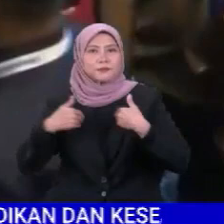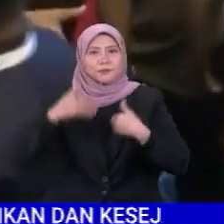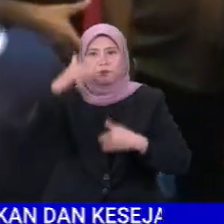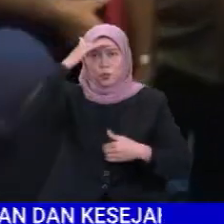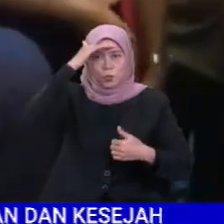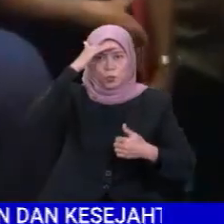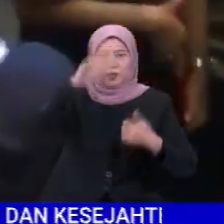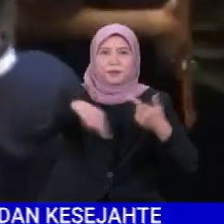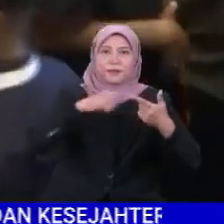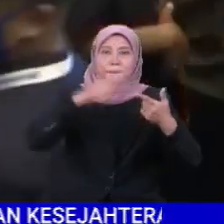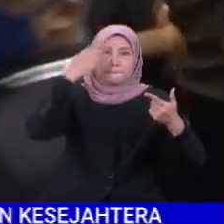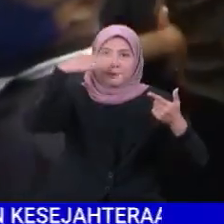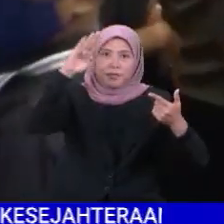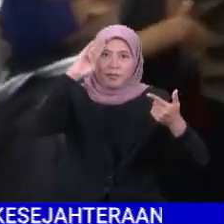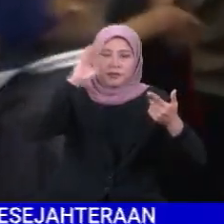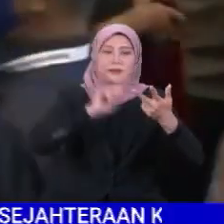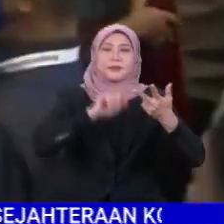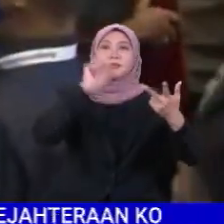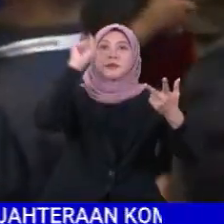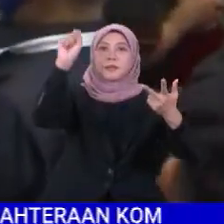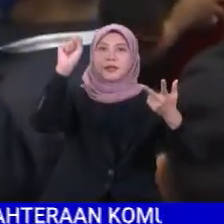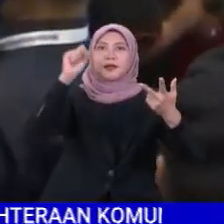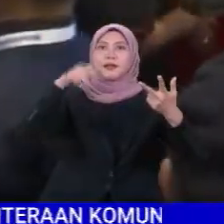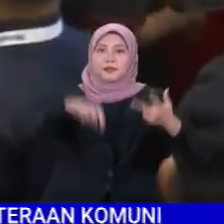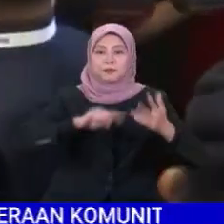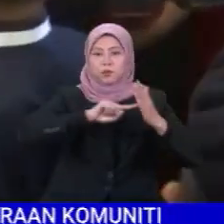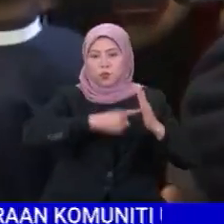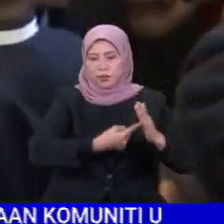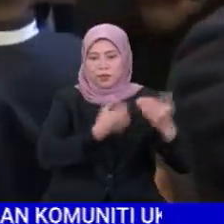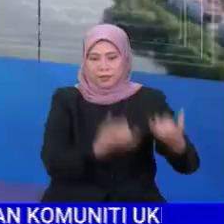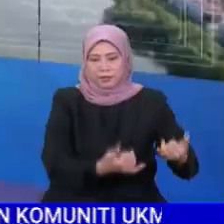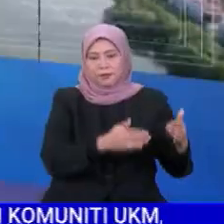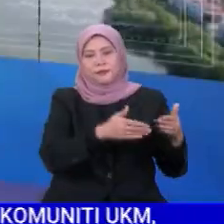Johor dan Perlis diikuti Sabah bermula hari ini hingga Ahad.